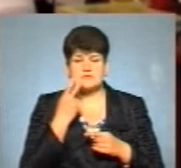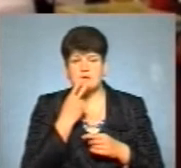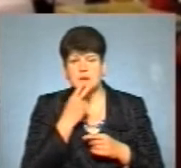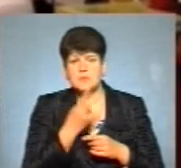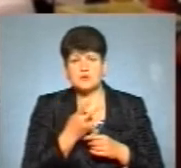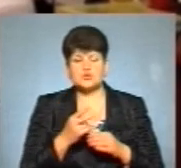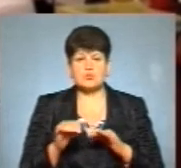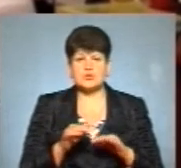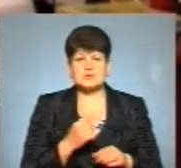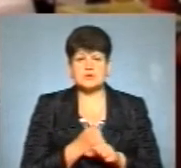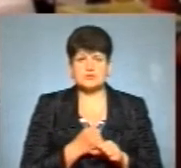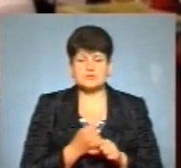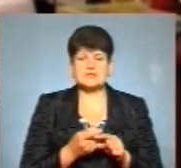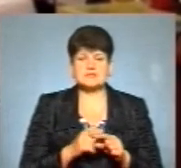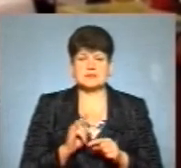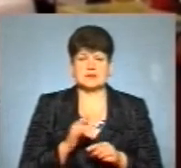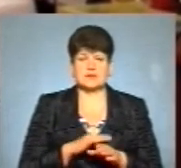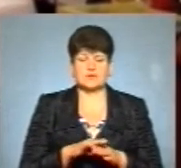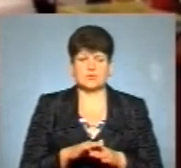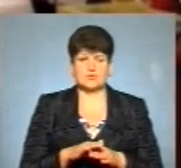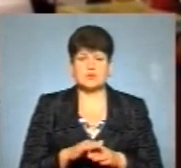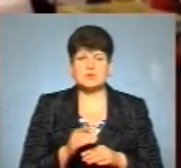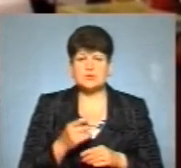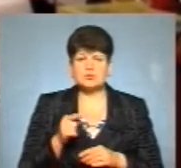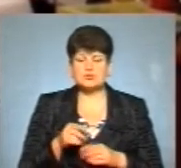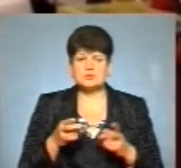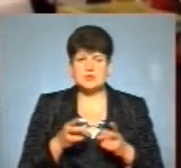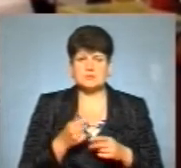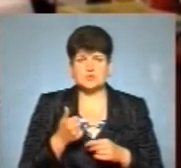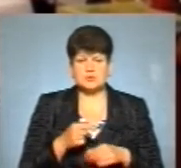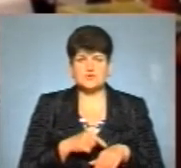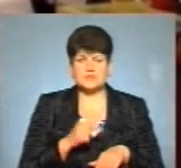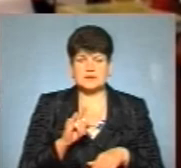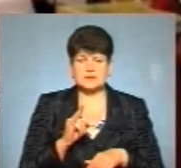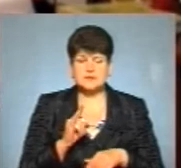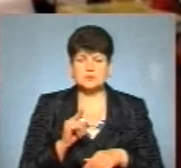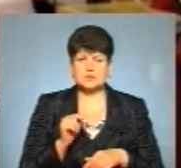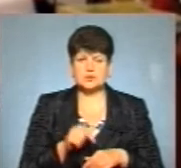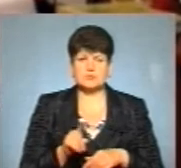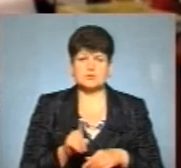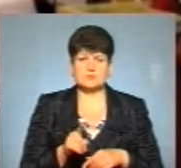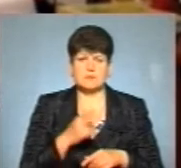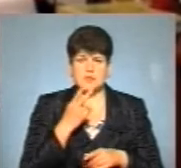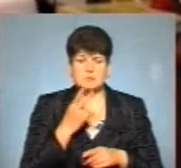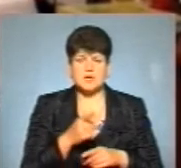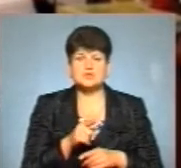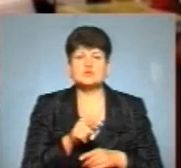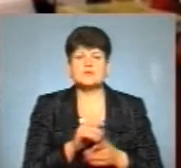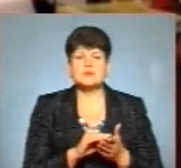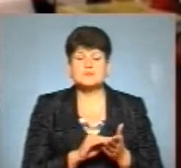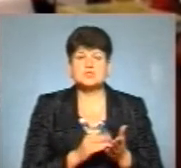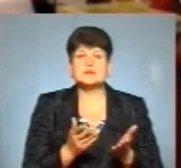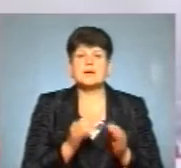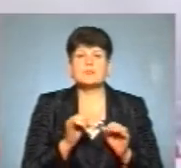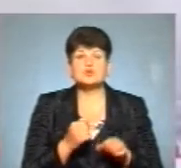процес роботи, як дитина це виконує. Тому кажу, треба дуже добре відчувати дитину для того, щоб вже передбачити, що вона напише, де вона